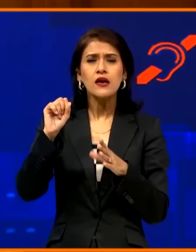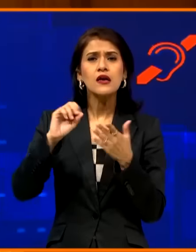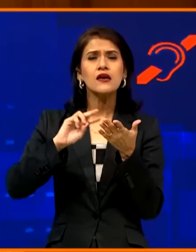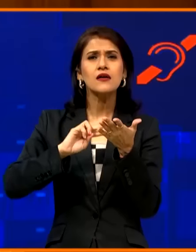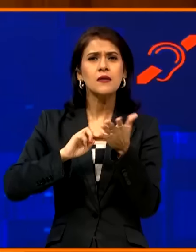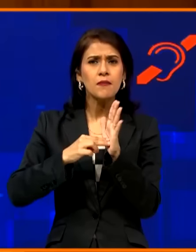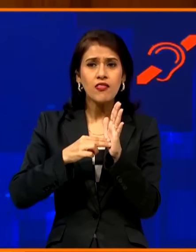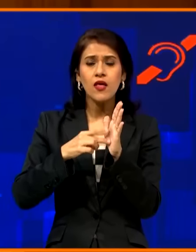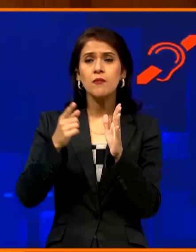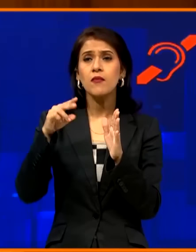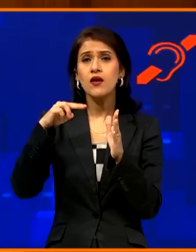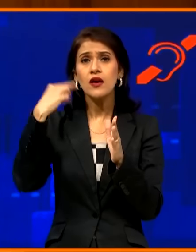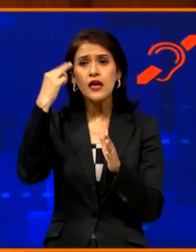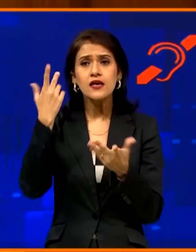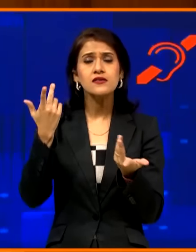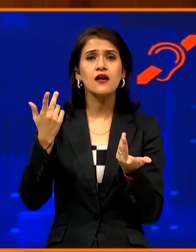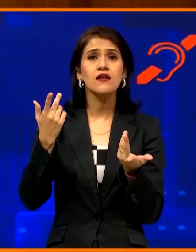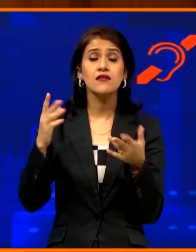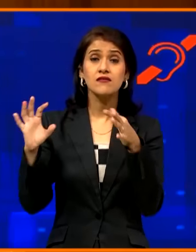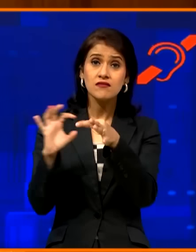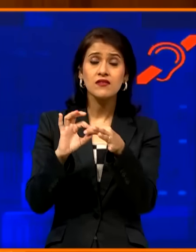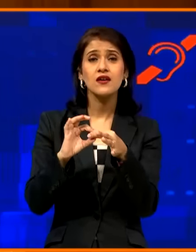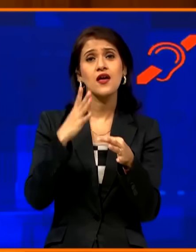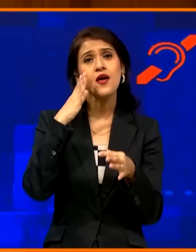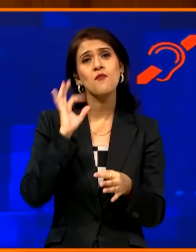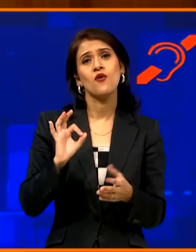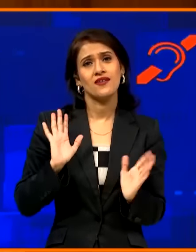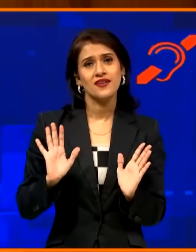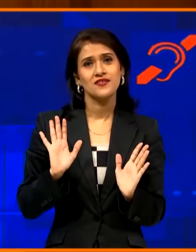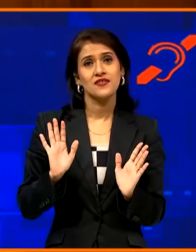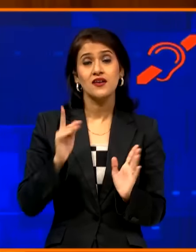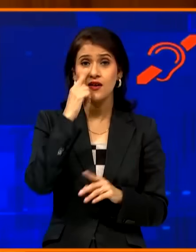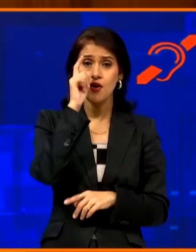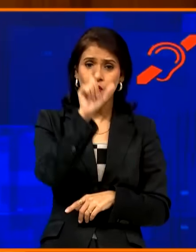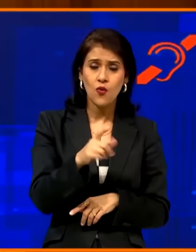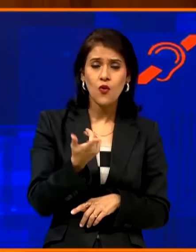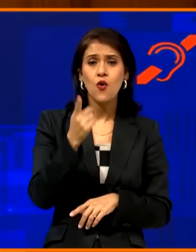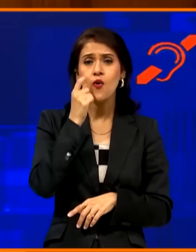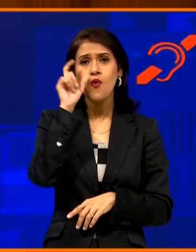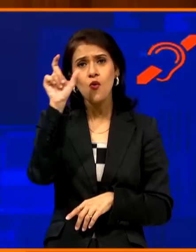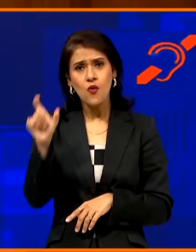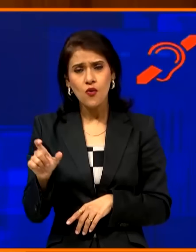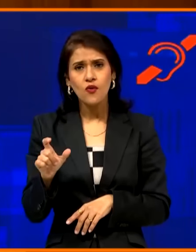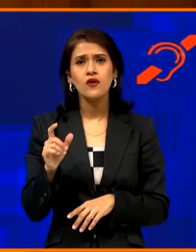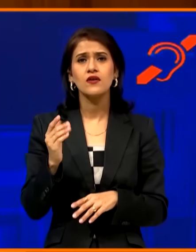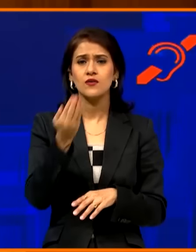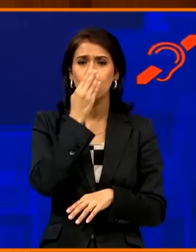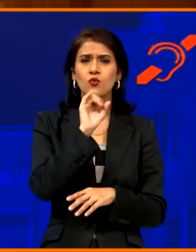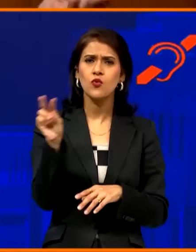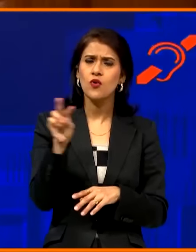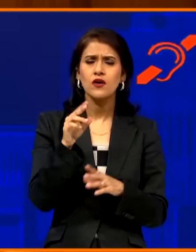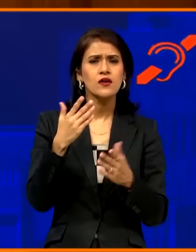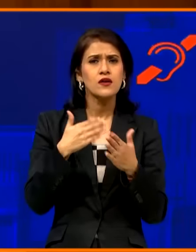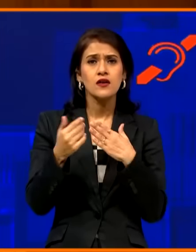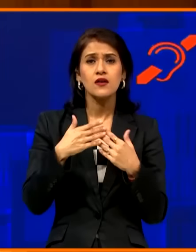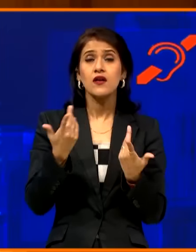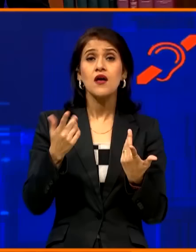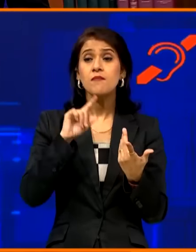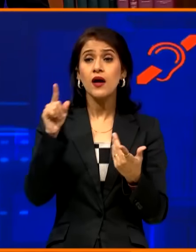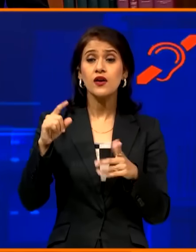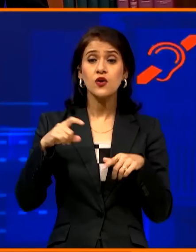इसका बहुत ताल्लुक होता है कि सवाल करने वाला सवाल करने वाली सवाल करने का का अंदाज क्या है उसके हिसाब से